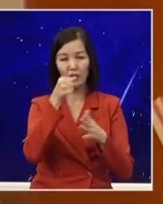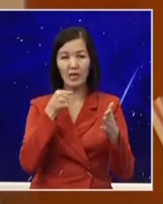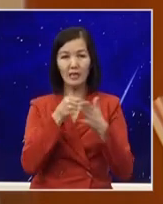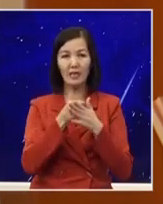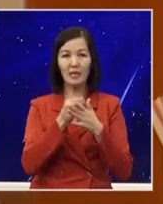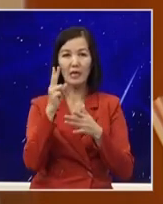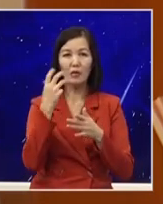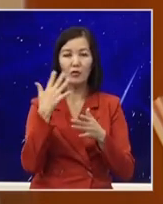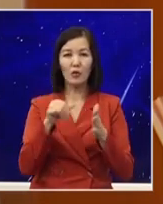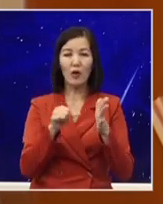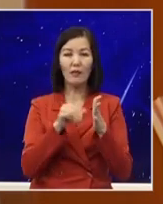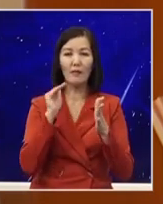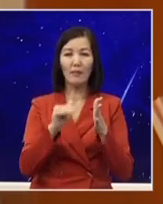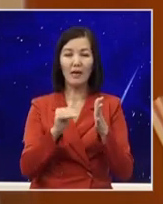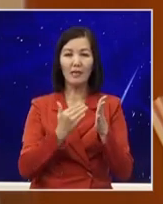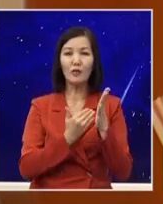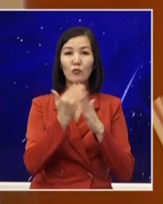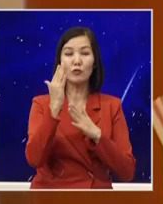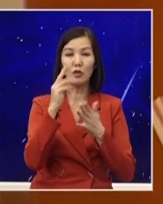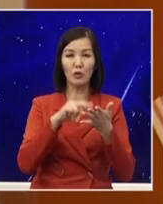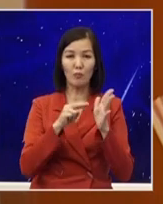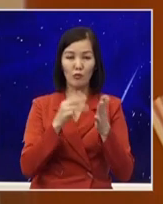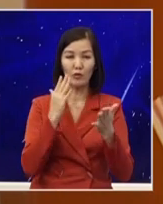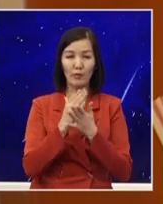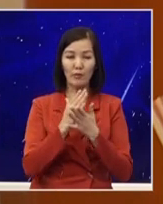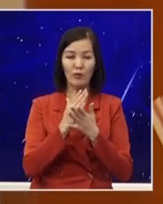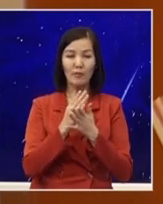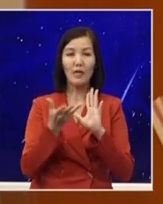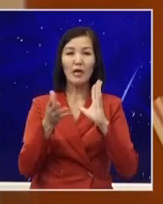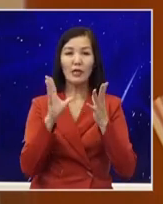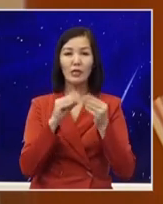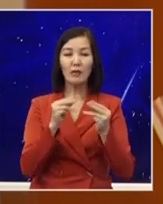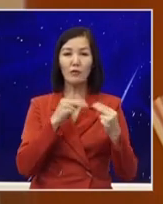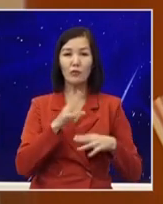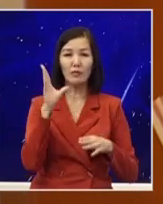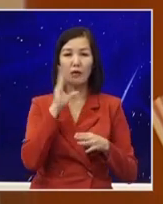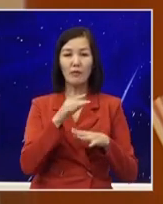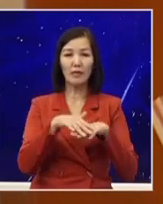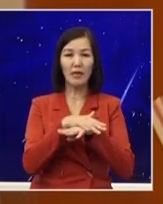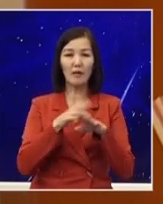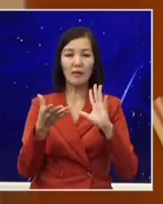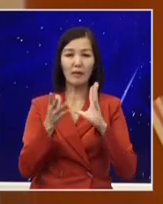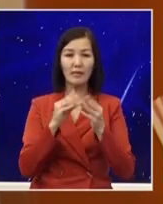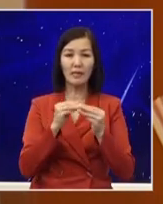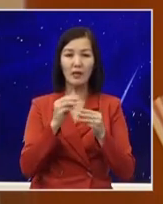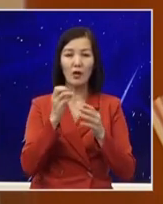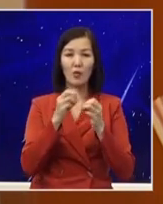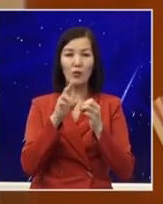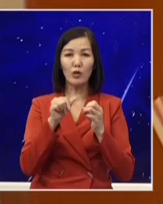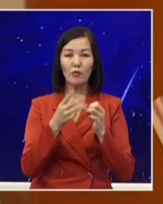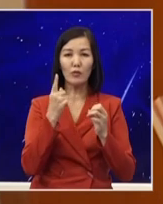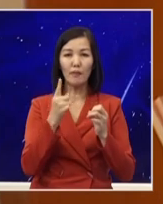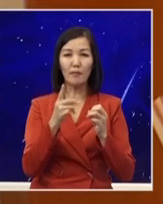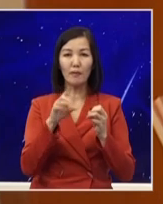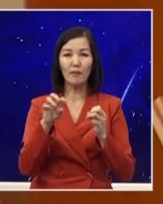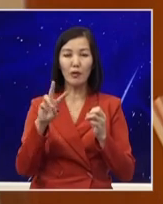256 000 адамға дейін өседі деп болжануда. Және жалпы еңбекке қабілетті халықтың саны 12,1 миллион адамға